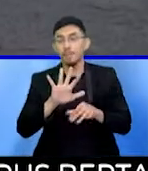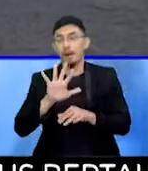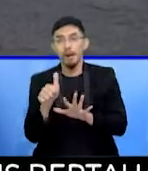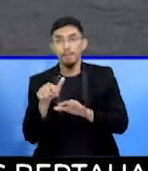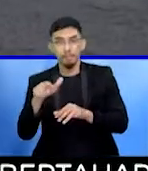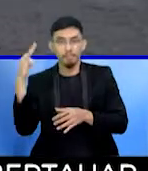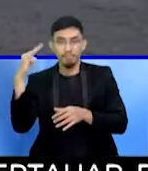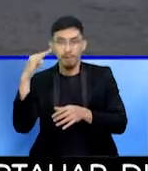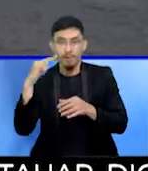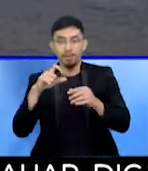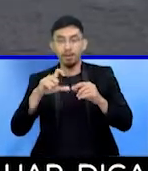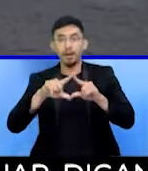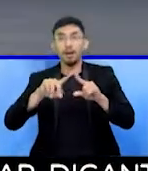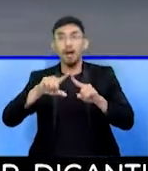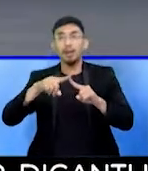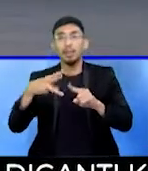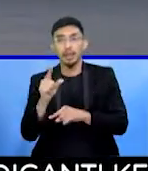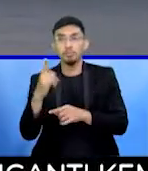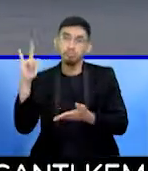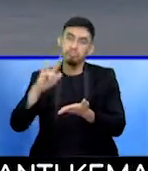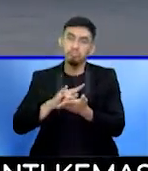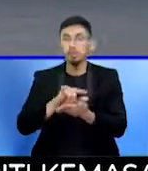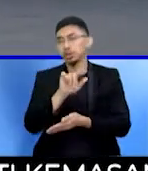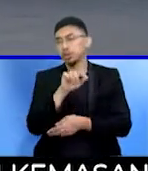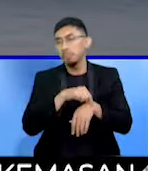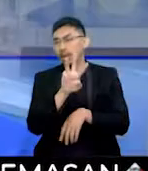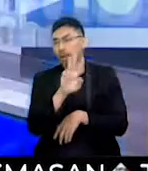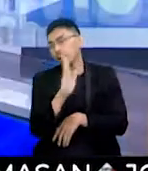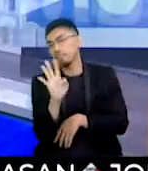pada pukul 15.45 waktu Indonesia bagian Barat.